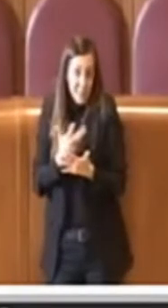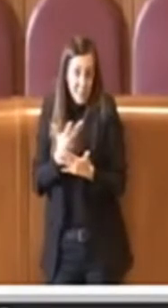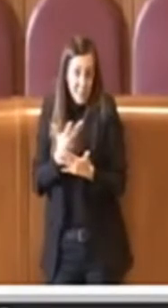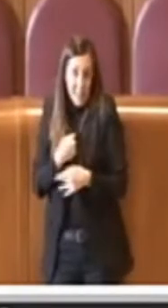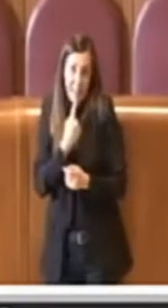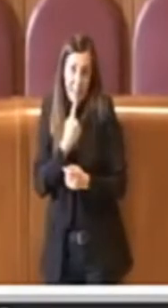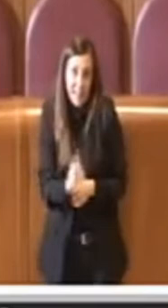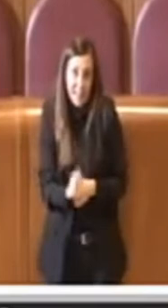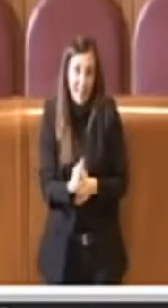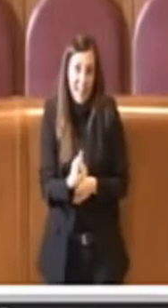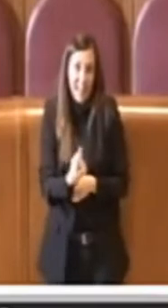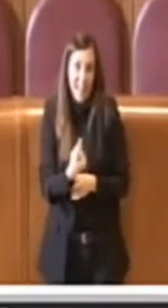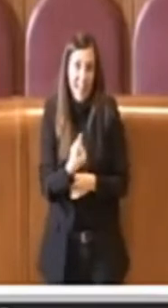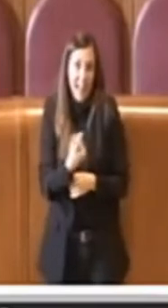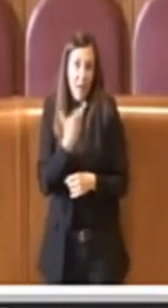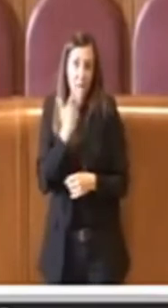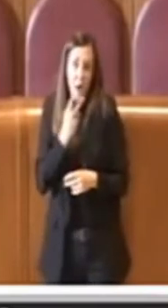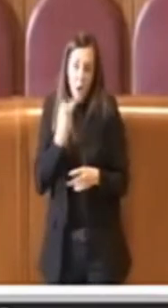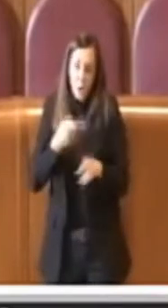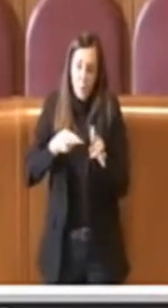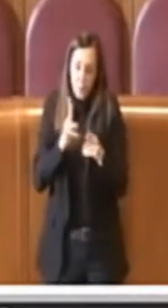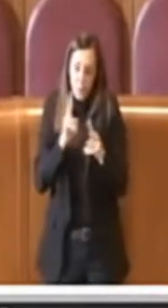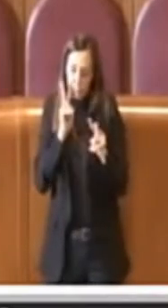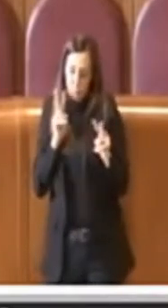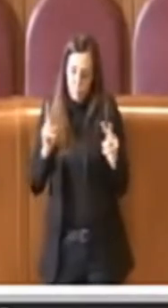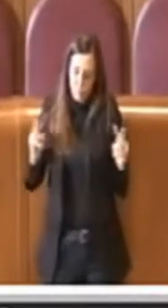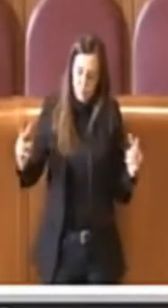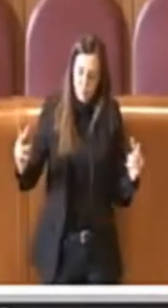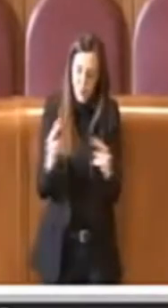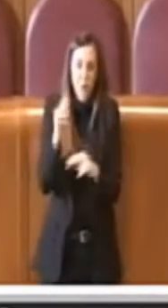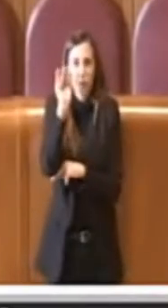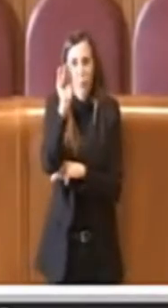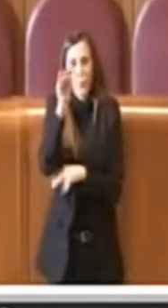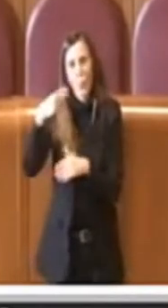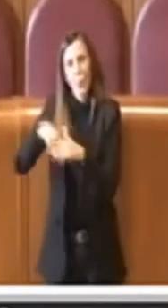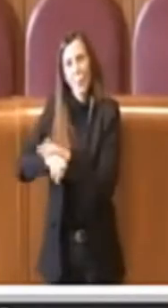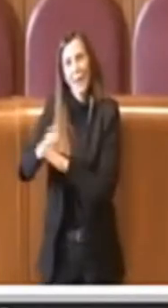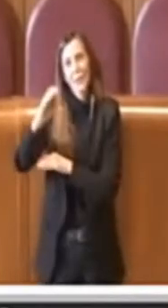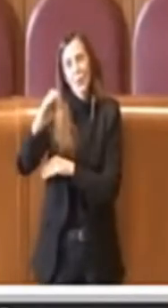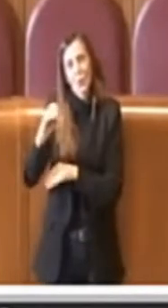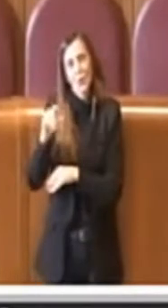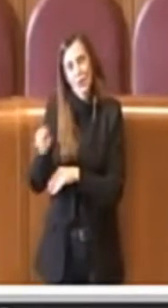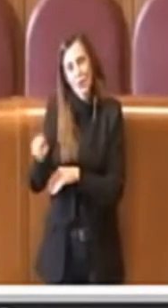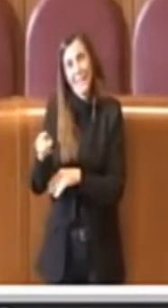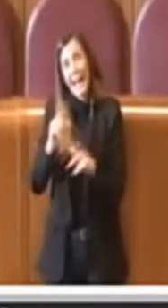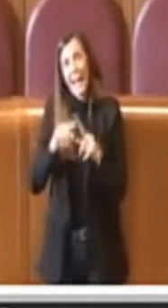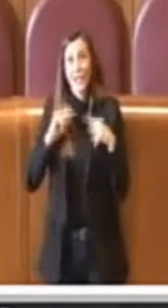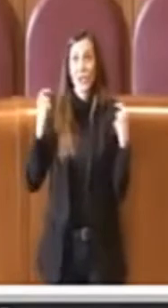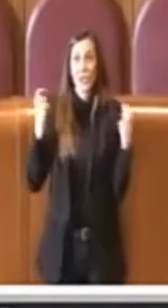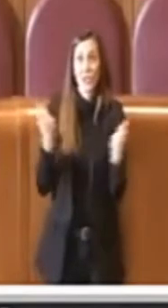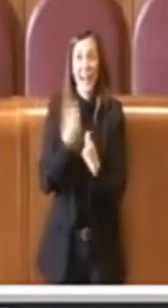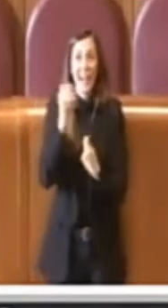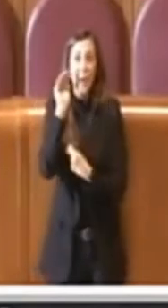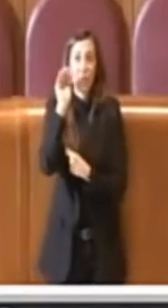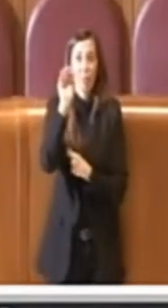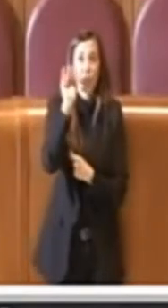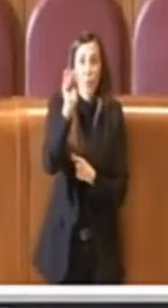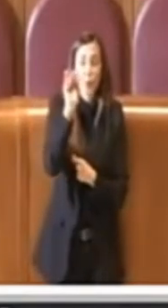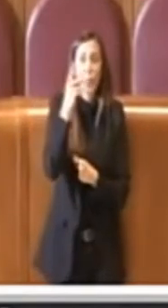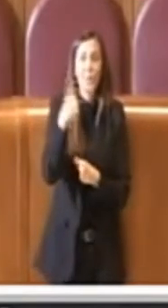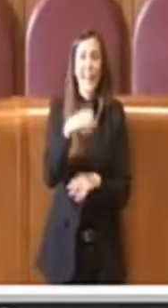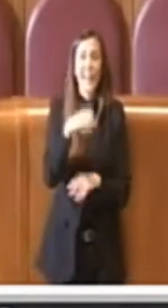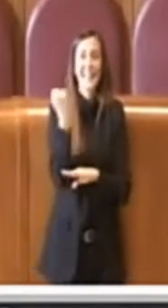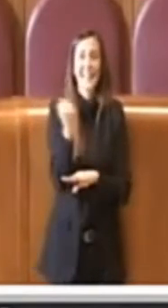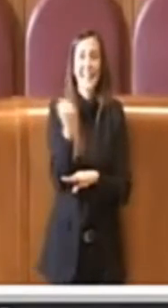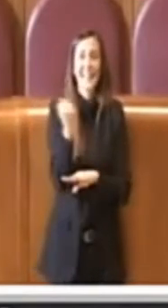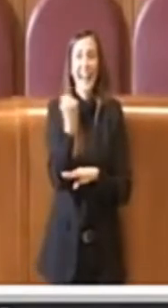preceduto, di allargare un pochino gli orizzonti sul futuro della Metro C e più in generale sul futuro delle